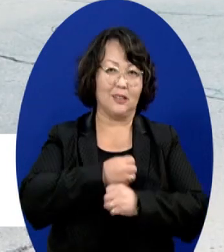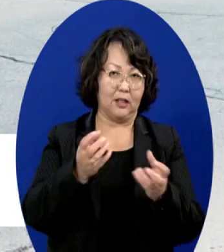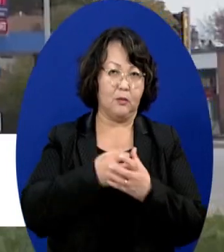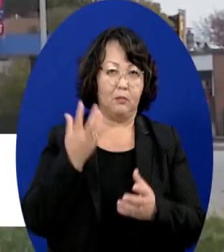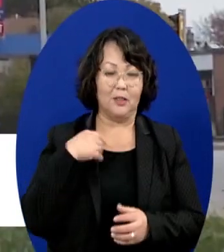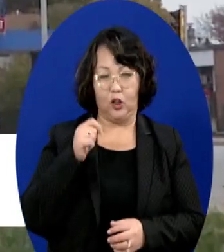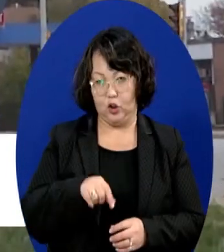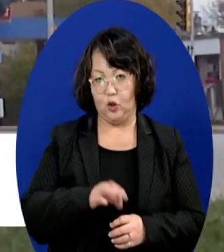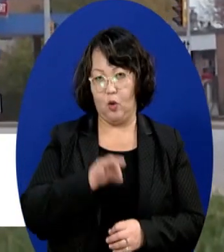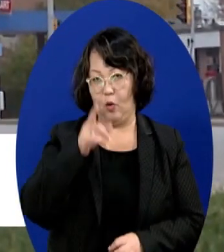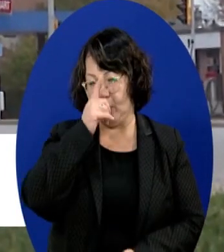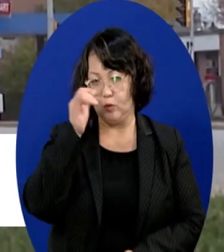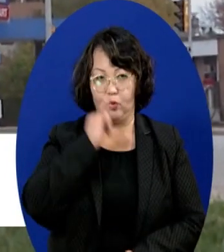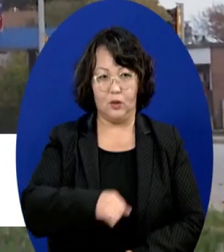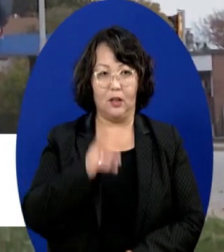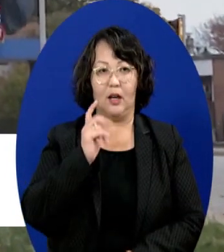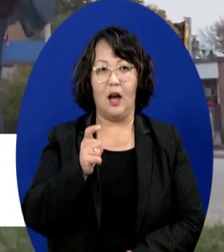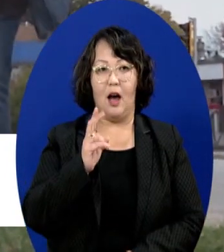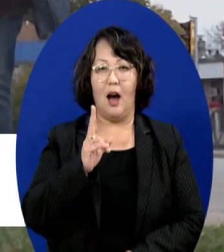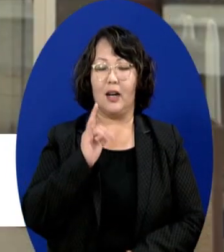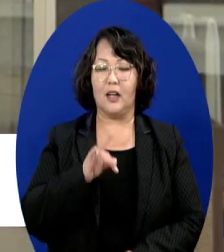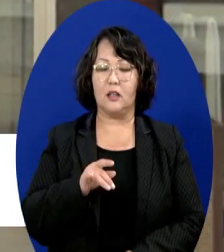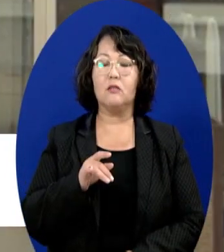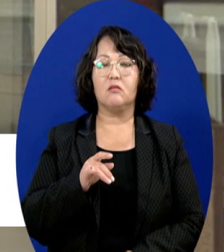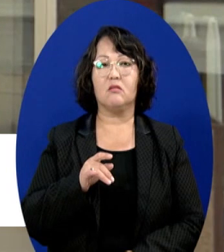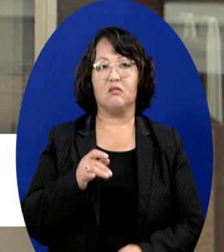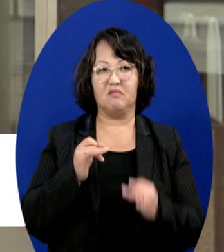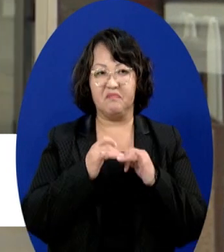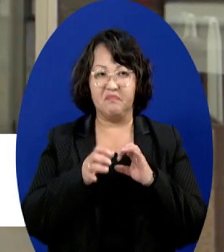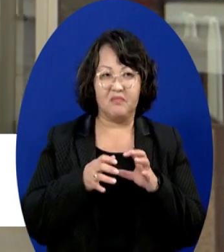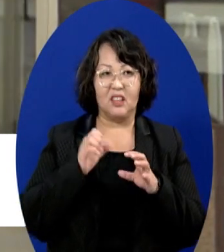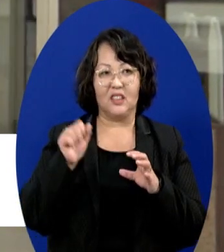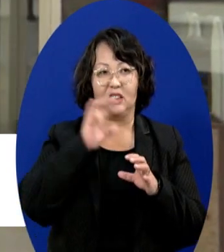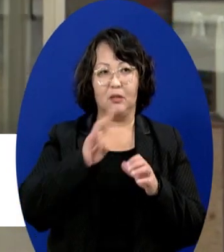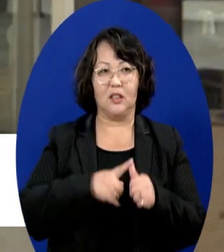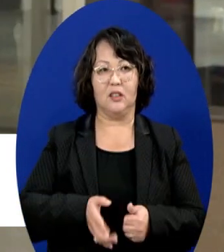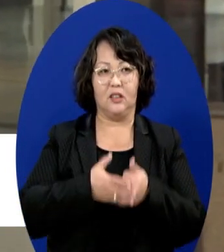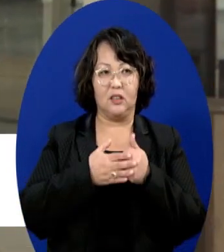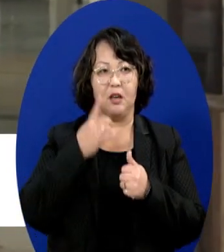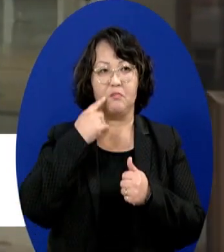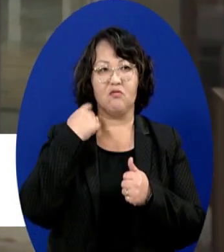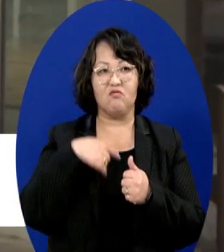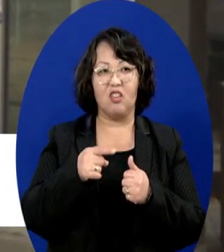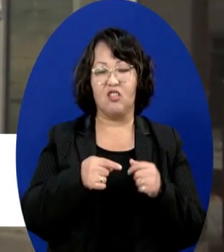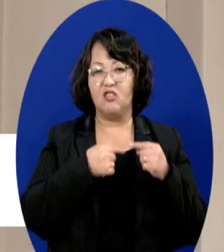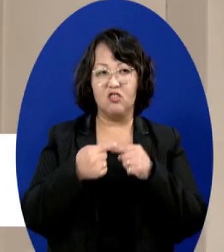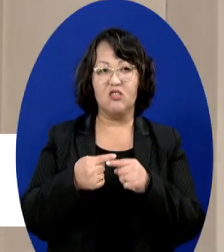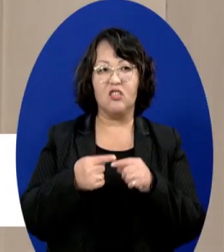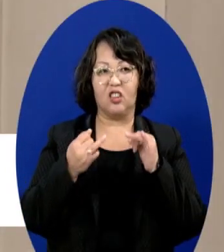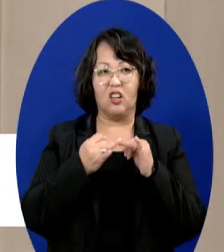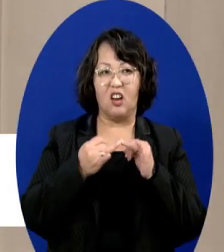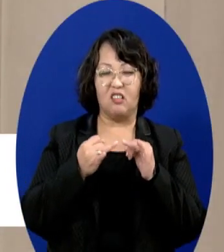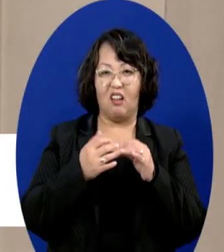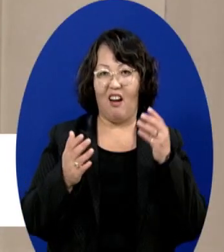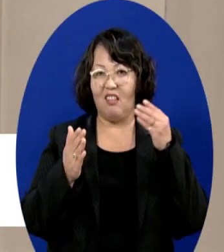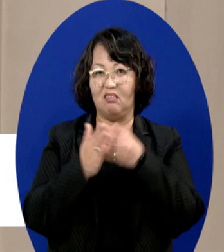Тус сонгуулиар Оросын хакерчид тартчилсан намаас нэр дэвссэн Хиллари Клинтоны эсрэг Кипр халдлага үйлдэх за мөн